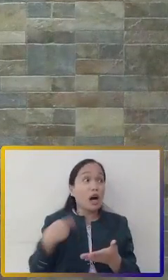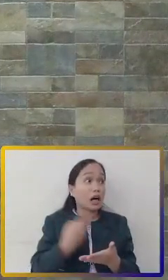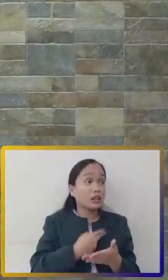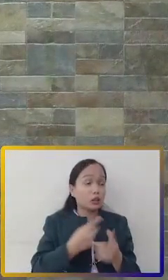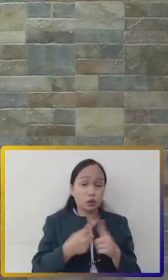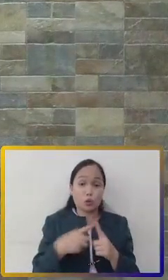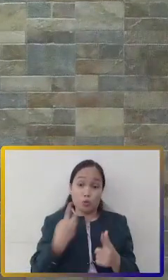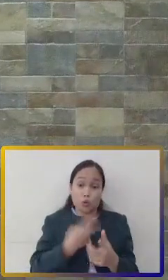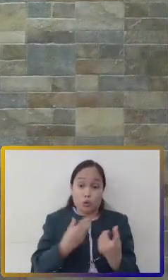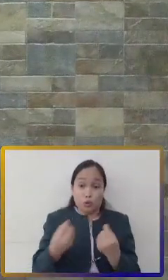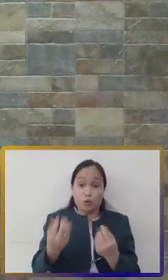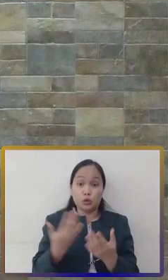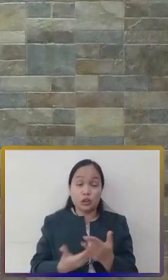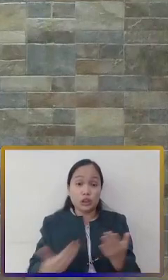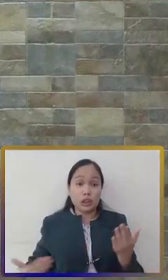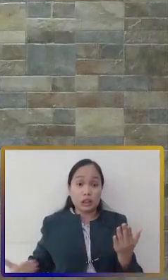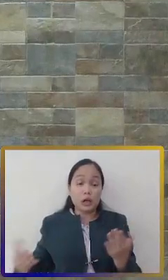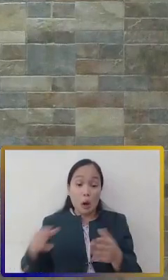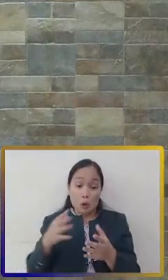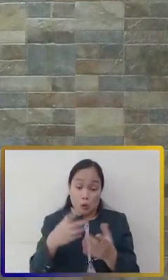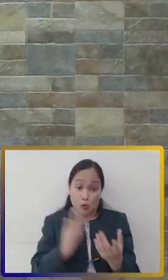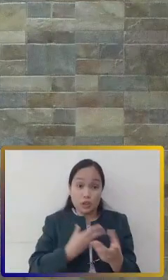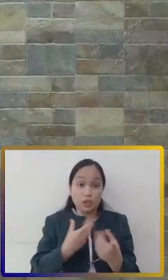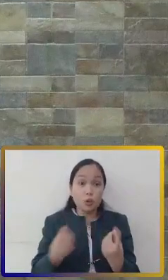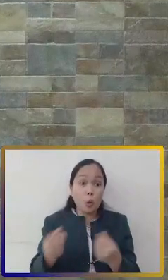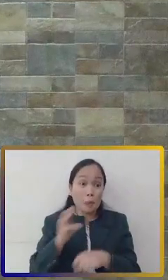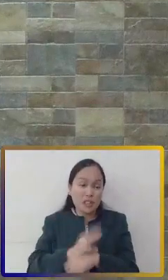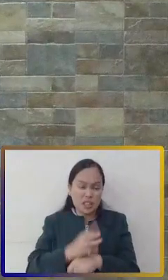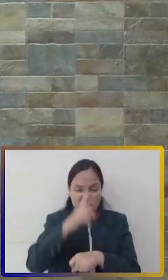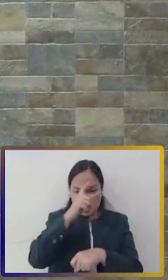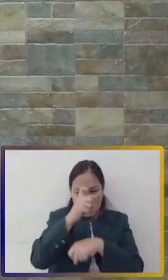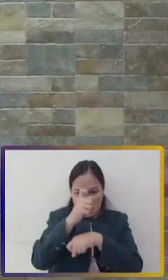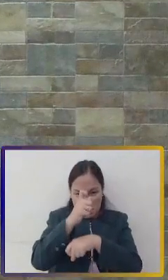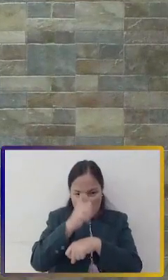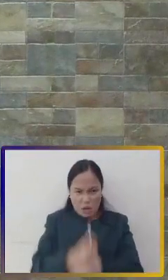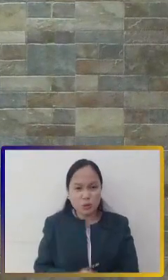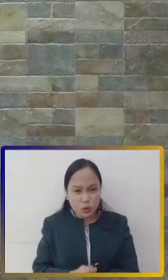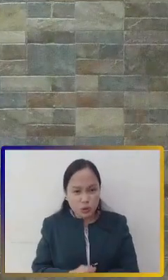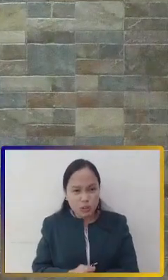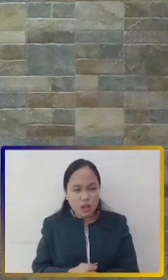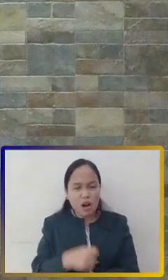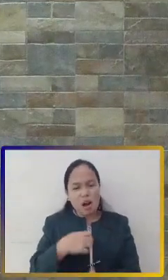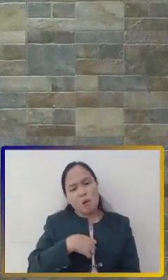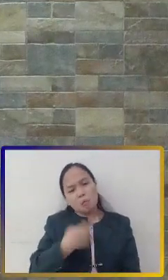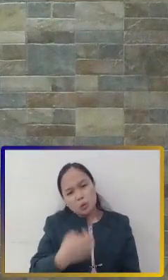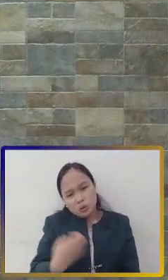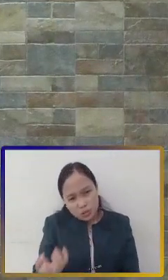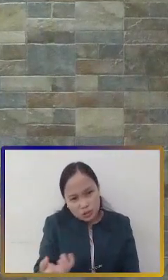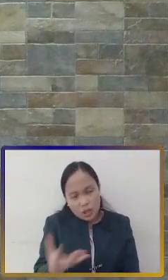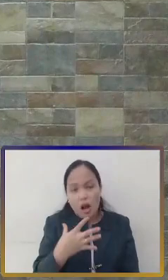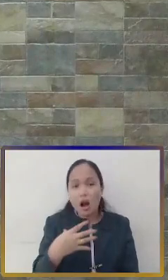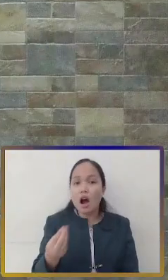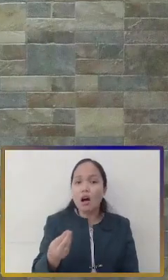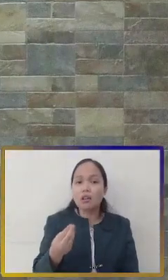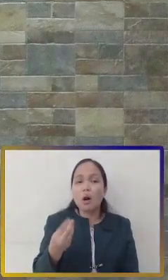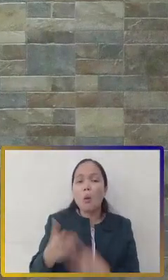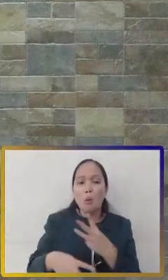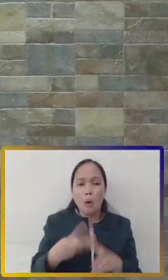ginagawa natin yung ministry natin traditionally, you see, emotionally, and